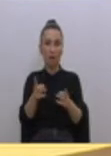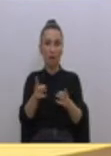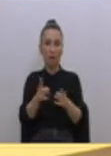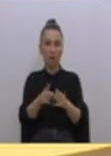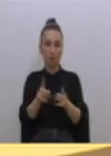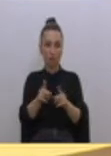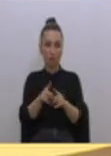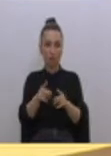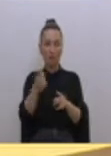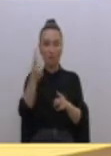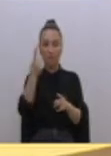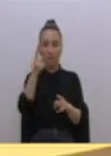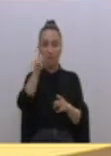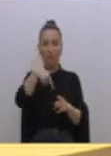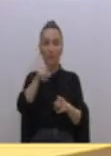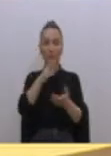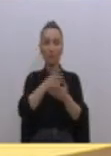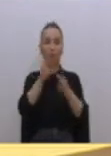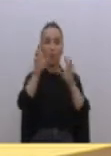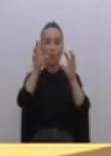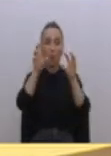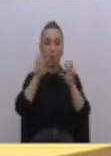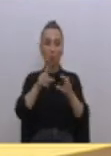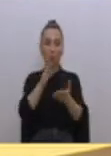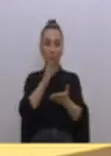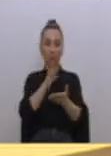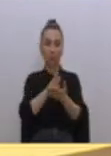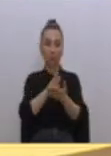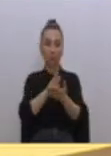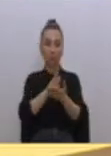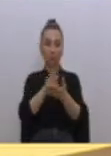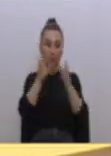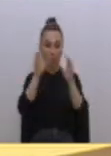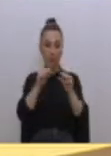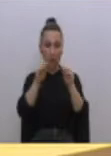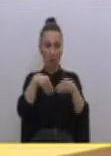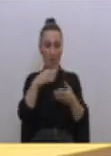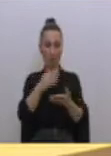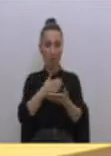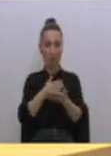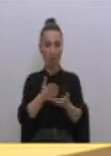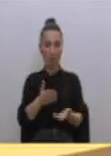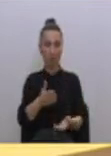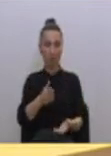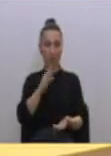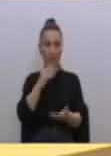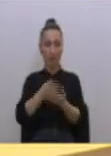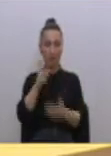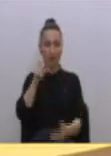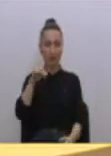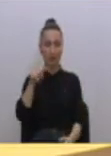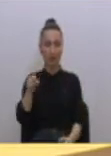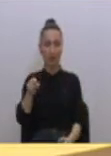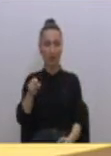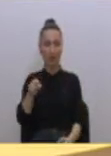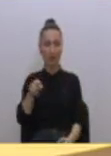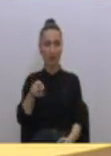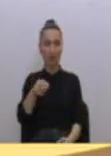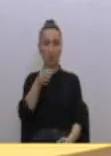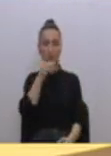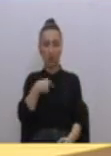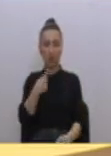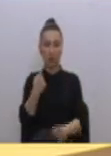es valdebuleba romelis konstitutsiuria da romelis reglamentit ari. Ager meda kalbatona khatiam che ger ertkhel me